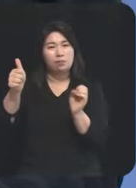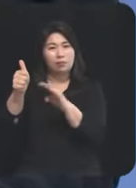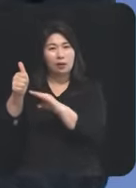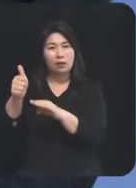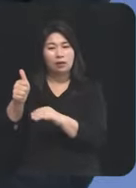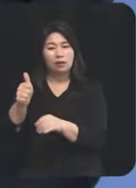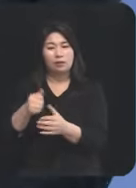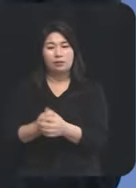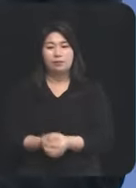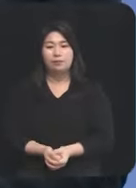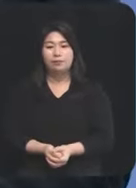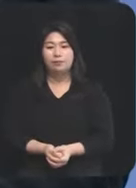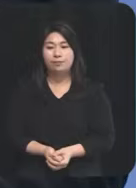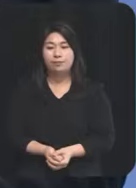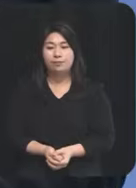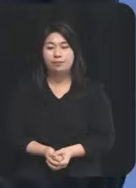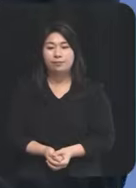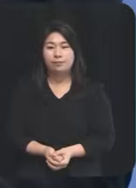행정체제 그러니까 개편에